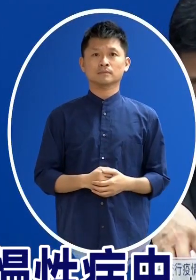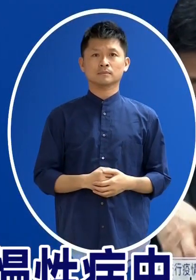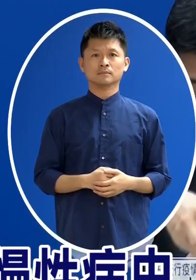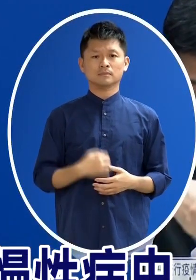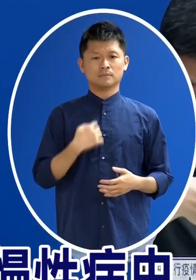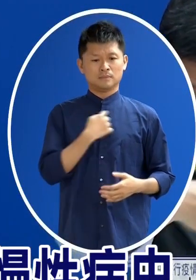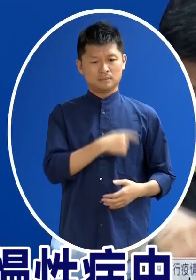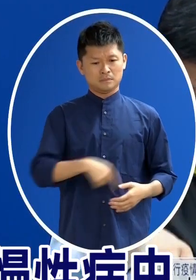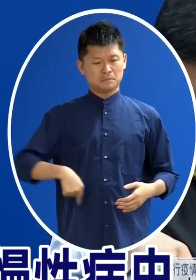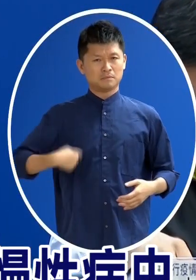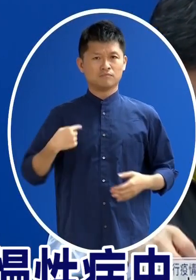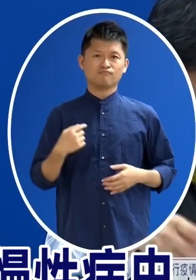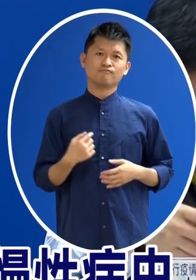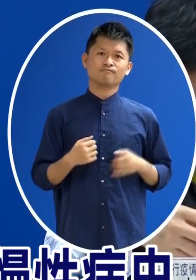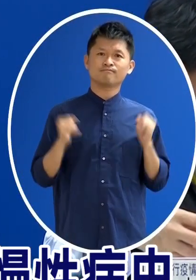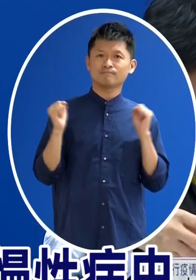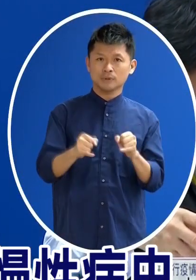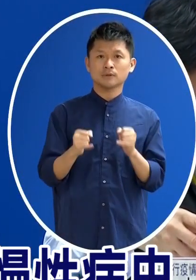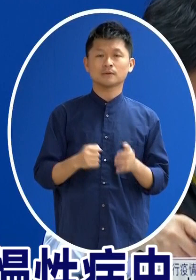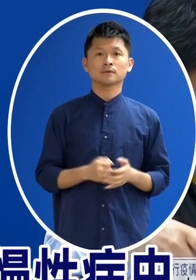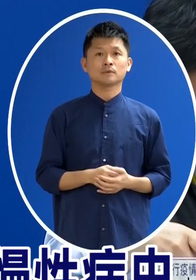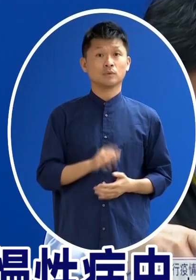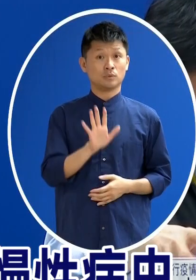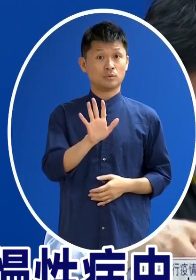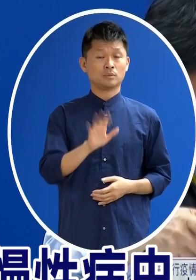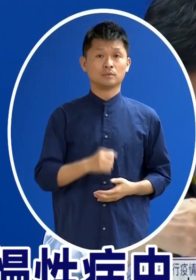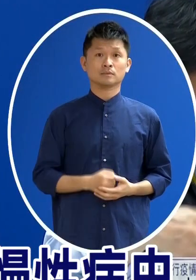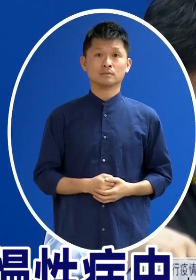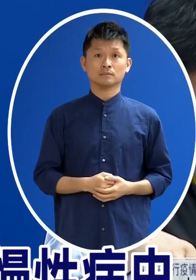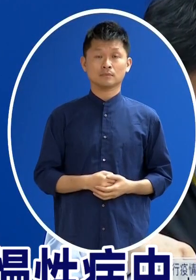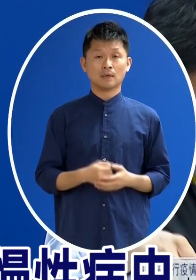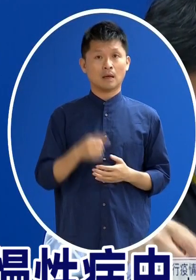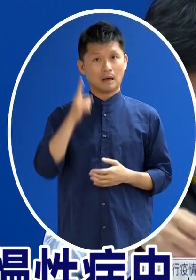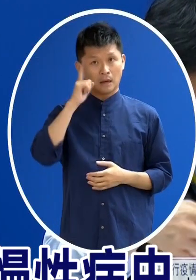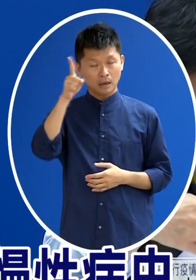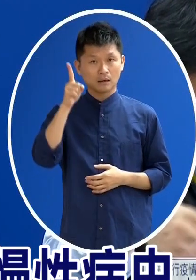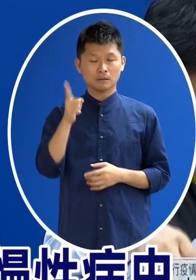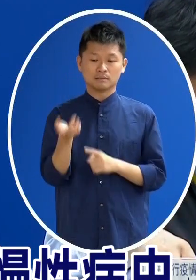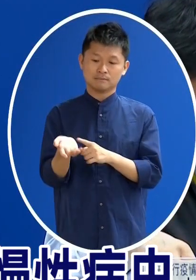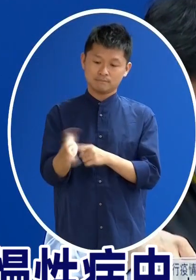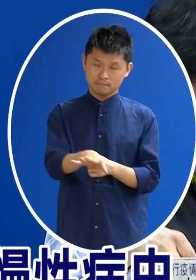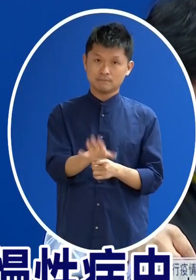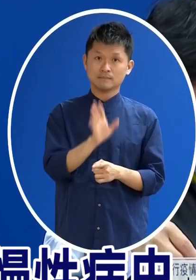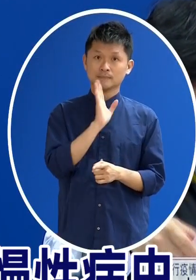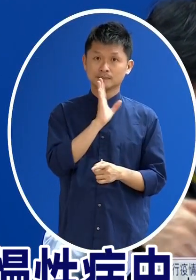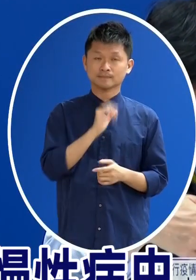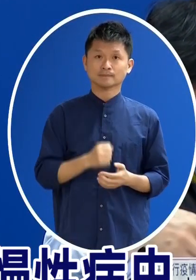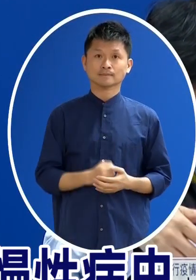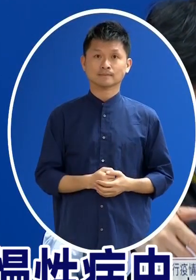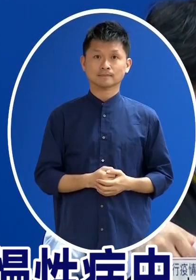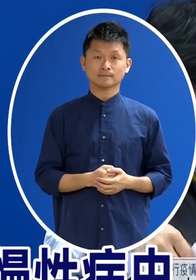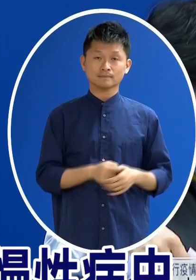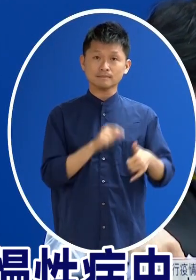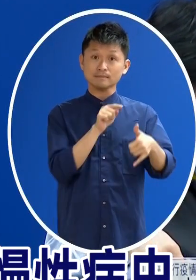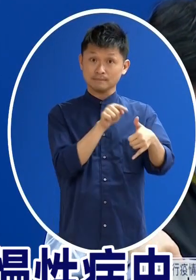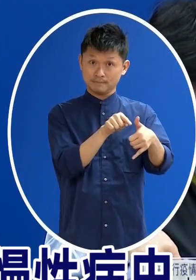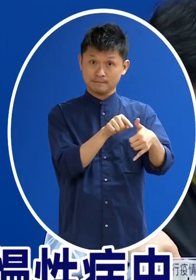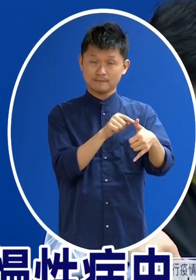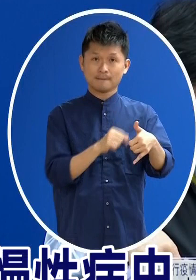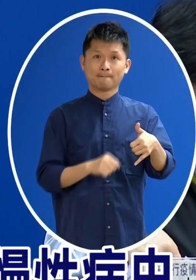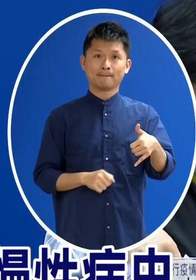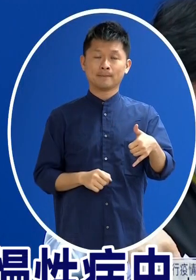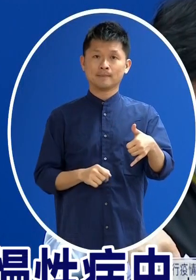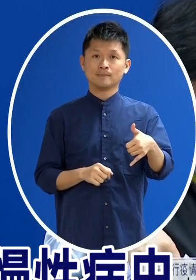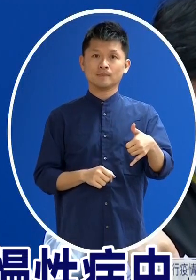报不良事件的部分，那是第二天之后死亡哈。那这一案他